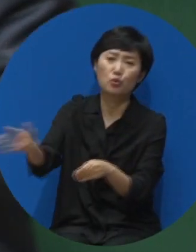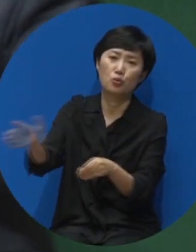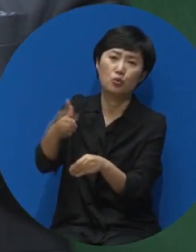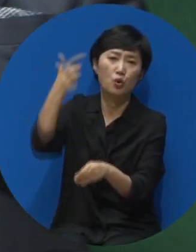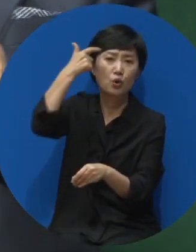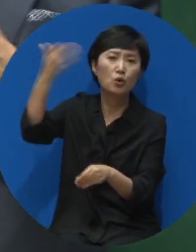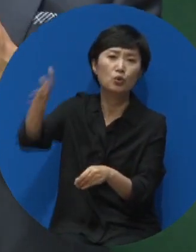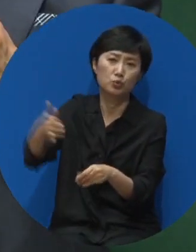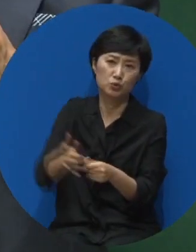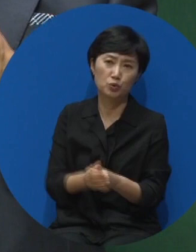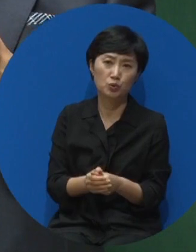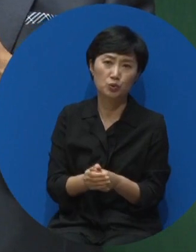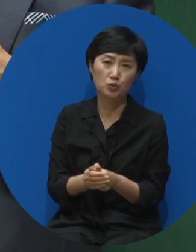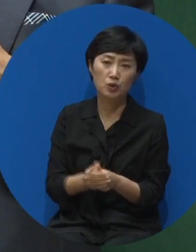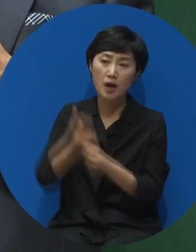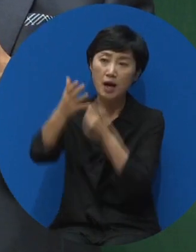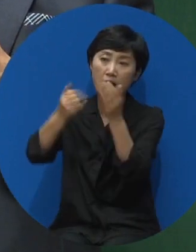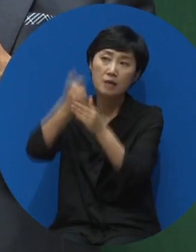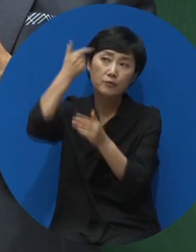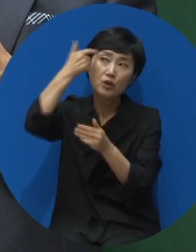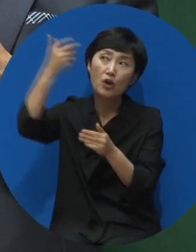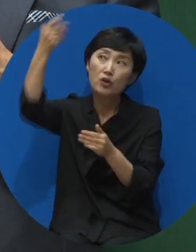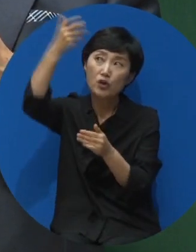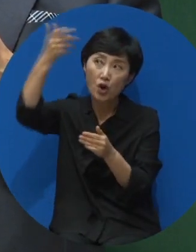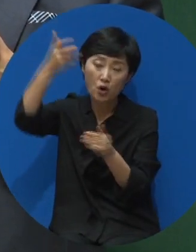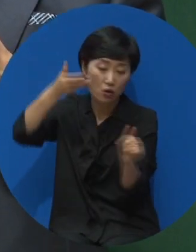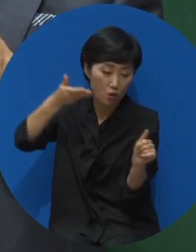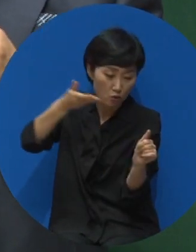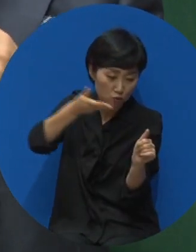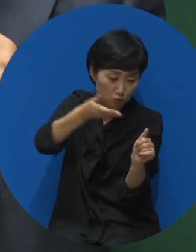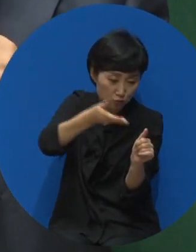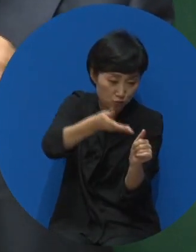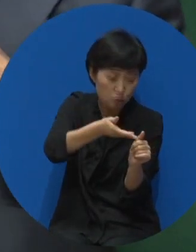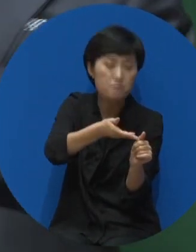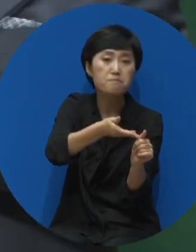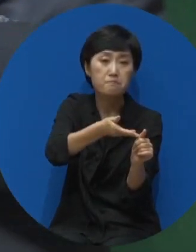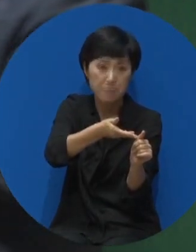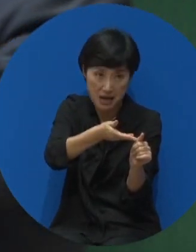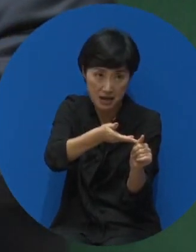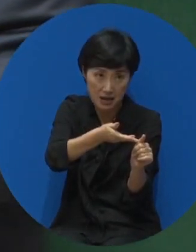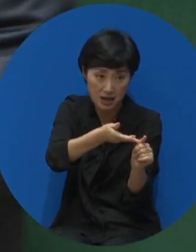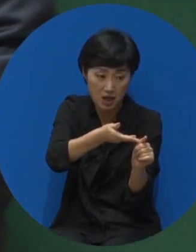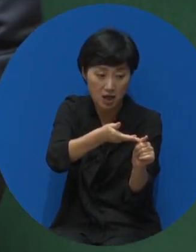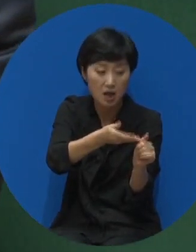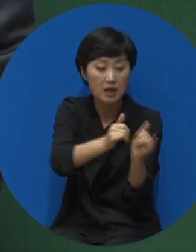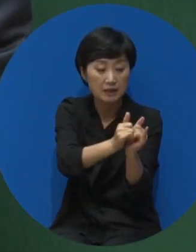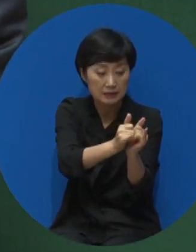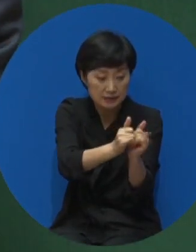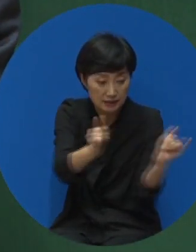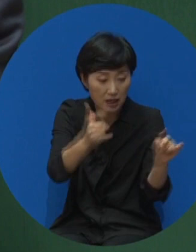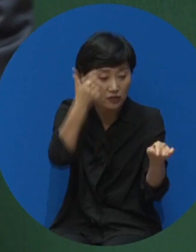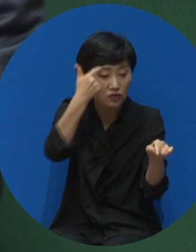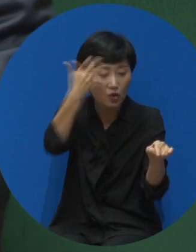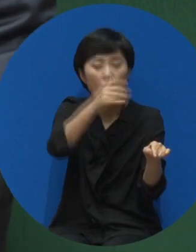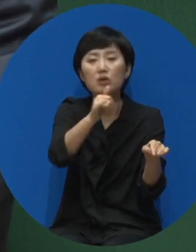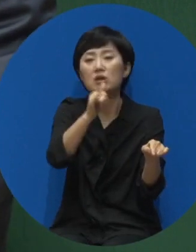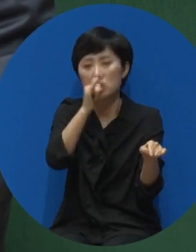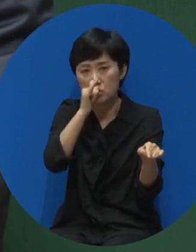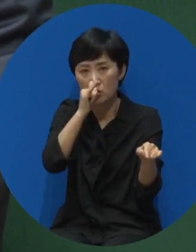こちらは動物にはないものであります。 그래서 많은 신자들이 교회 다니도 응답 못 받는 이유가 이 부분을 못 살린